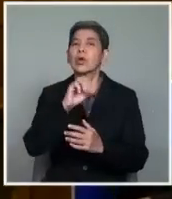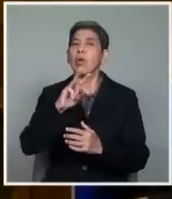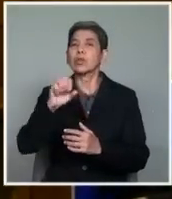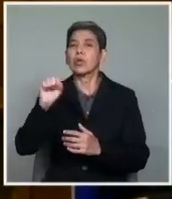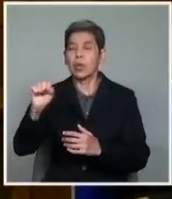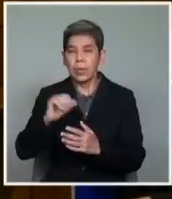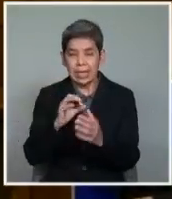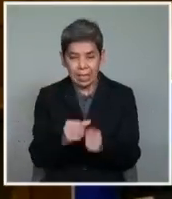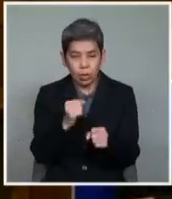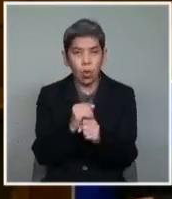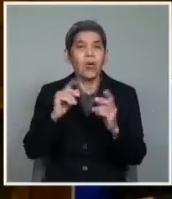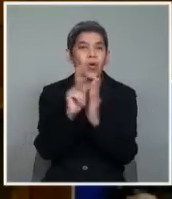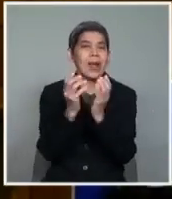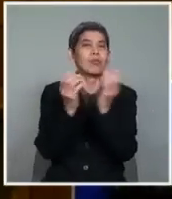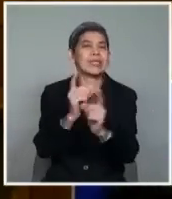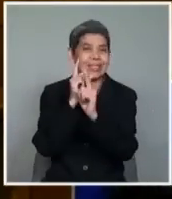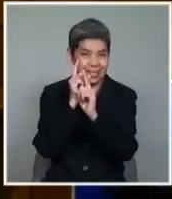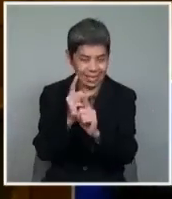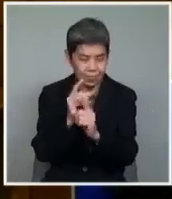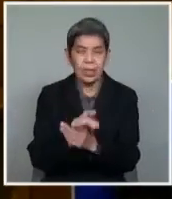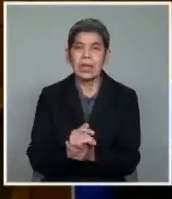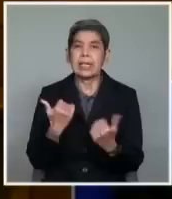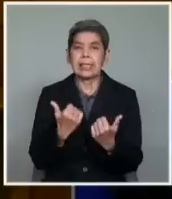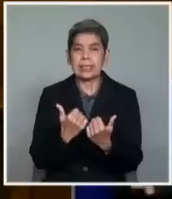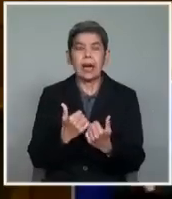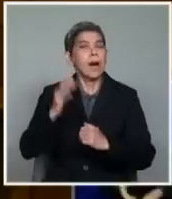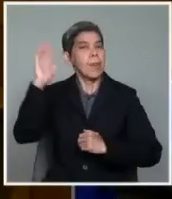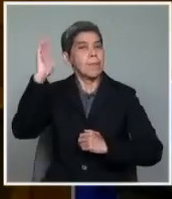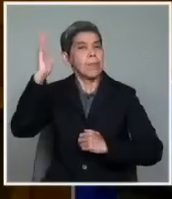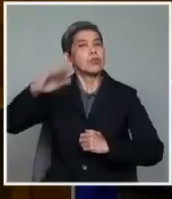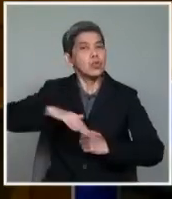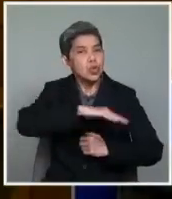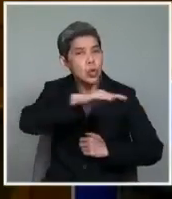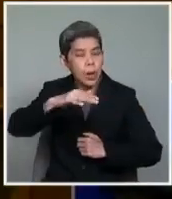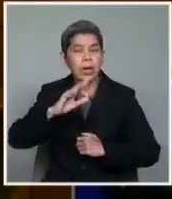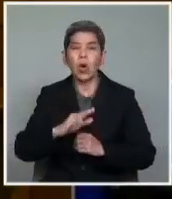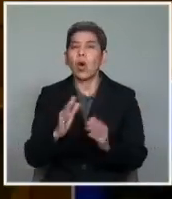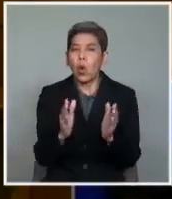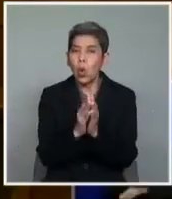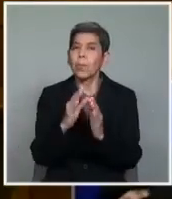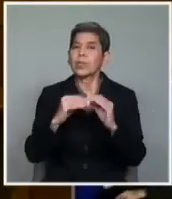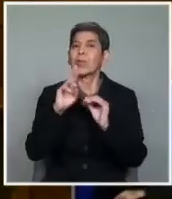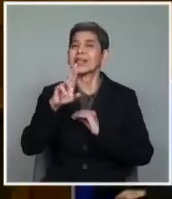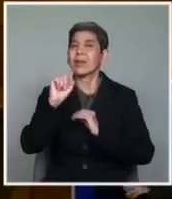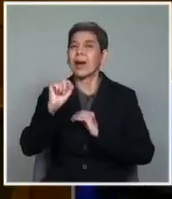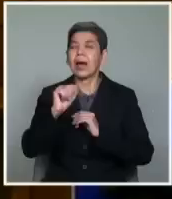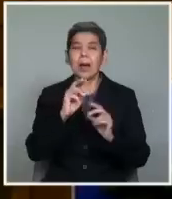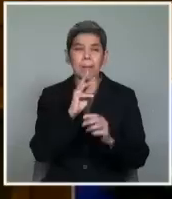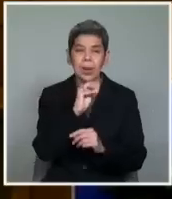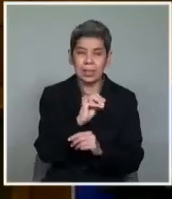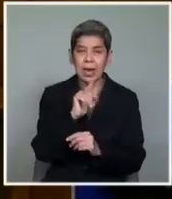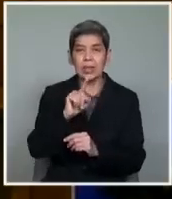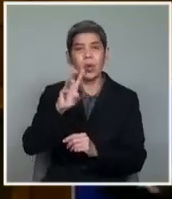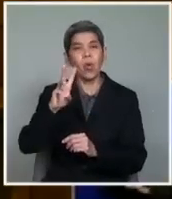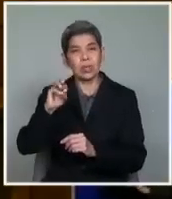ตามวิธีทางของรัฐธรรมนูญนะครับโดยการเปิดอภิปรายทั่วไปในการประชุมร่วมกันของรัฐสภาตามมาตรา165